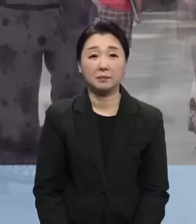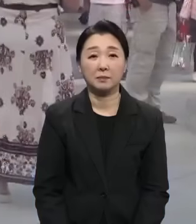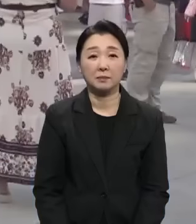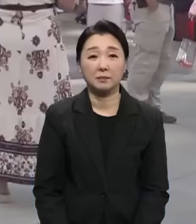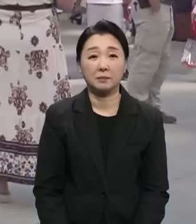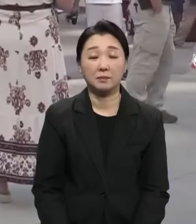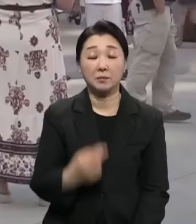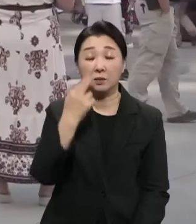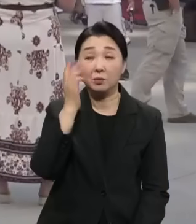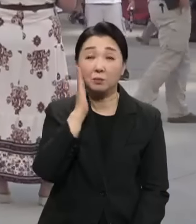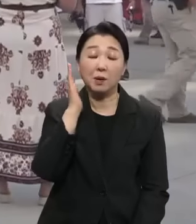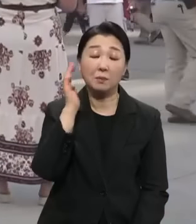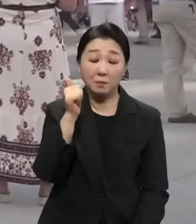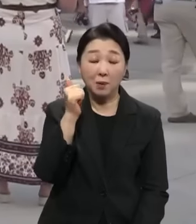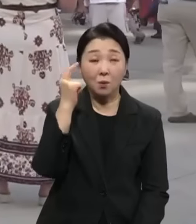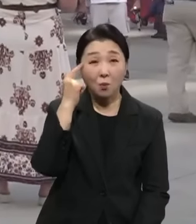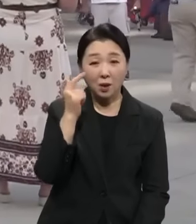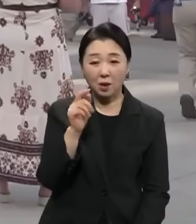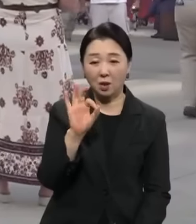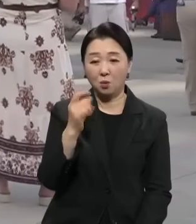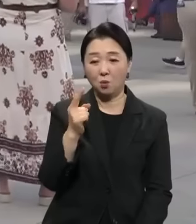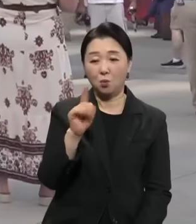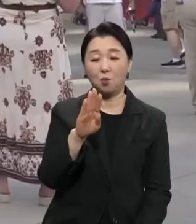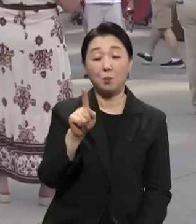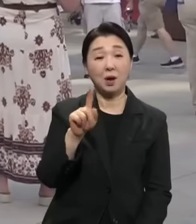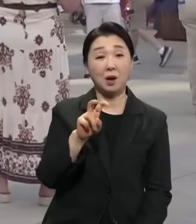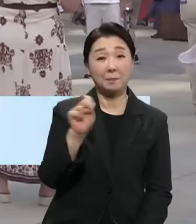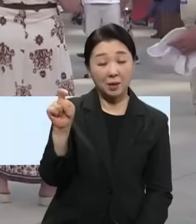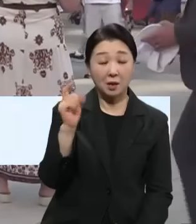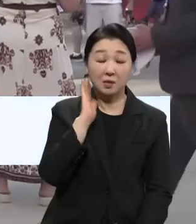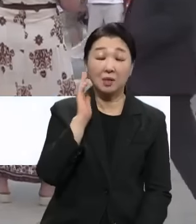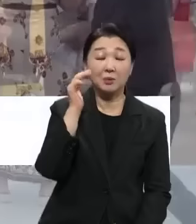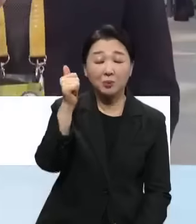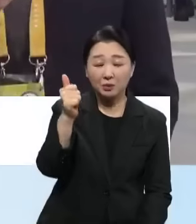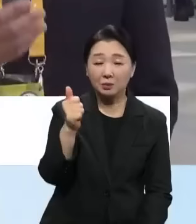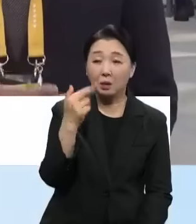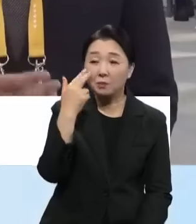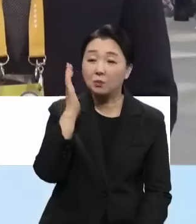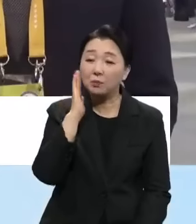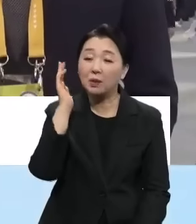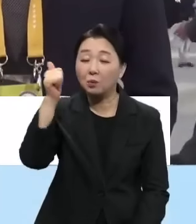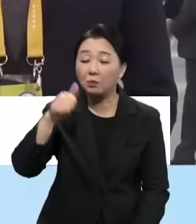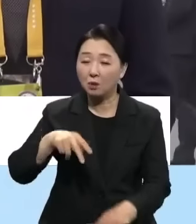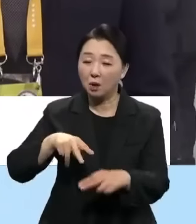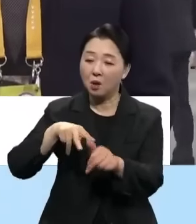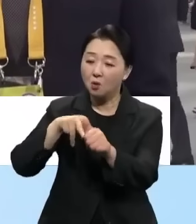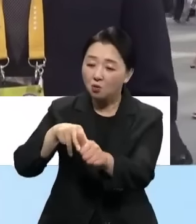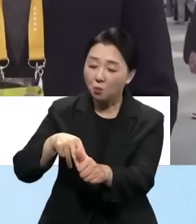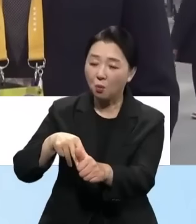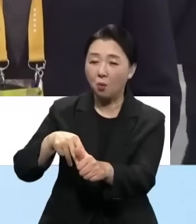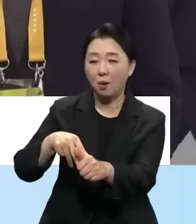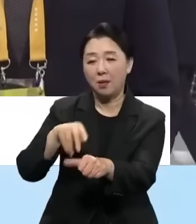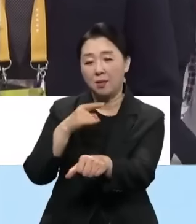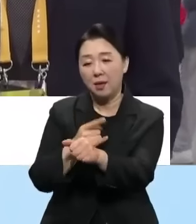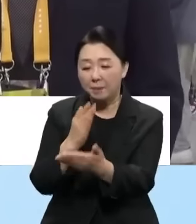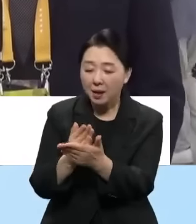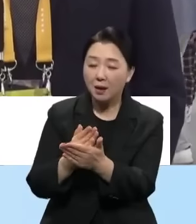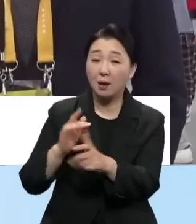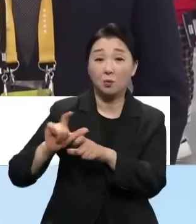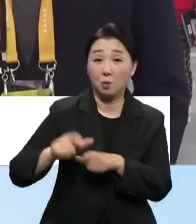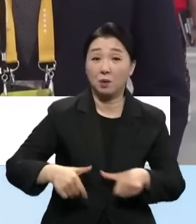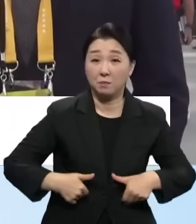예, 바이든의 오랜 우군인 오바마 전 대통령마저 이 측근에게 바이든이 후보직을 유지할지 말지 좀 심각하게 고려해야 한다